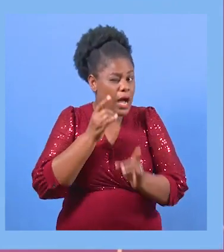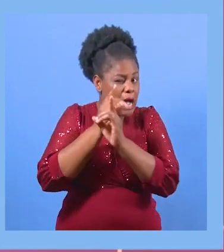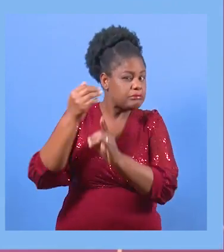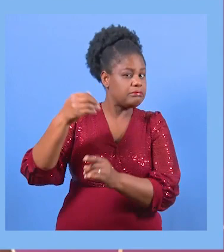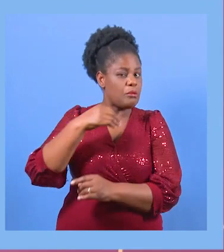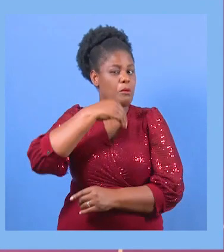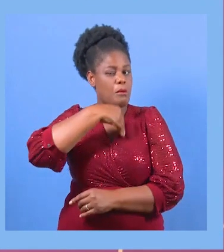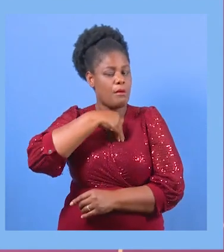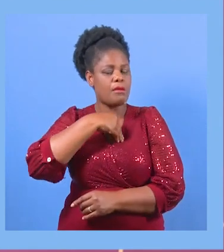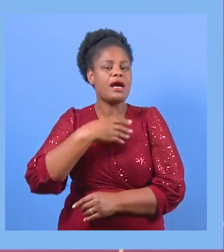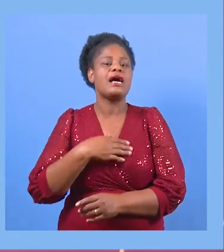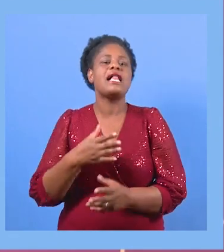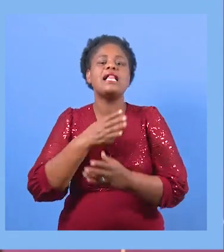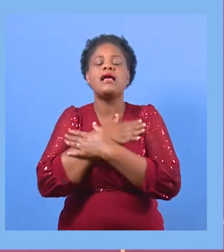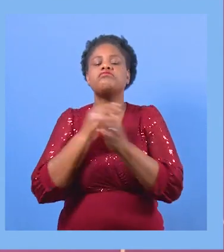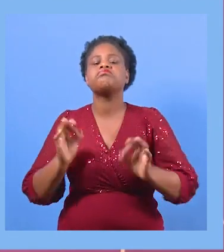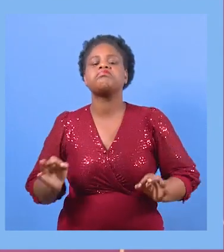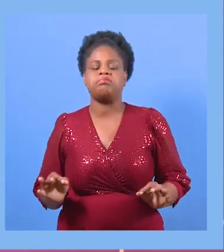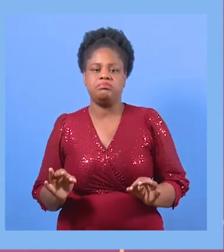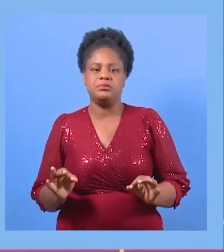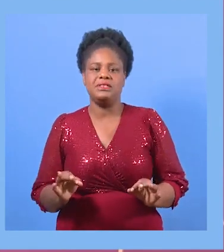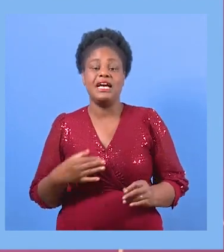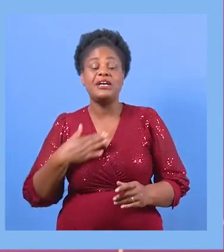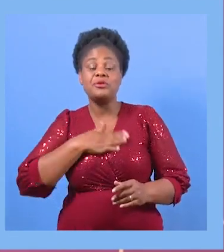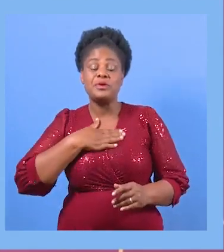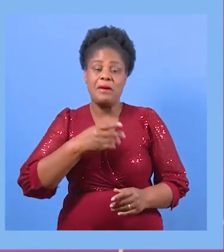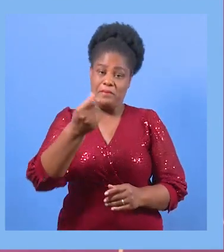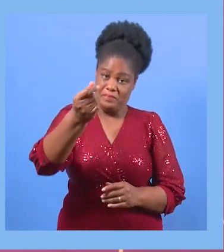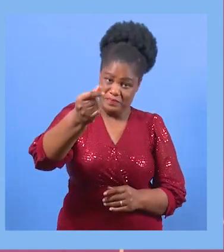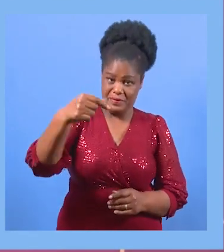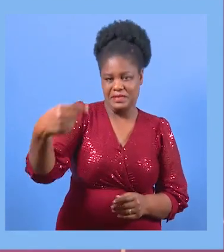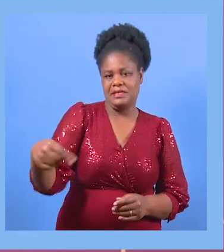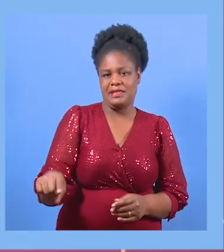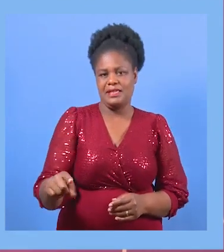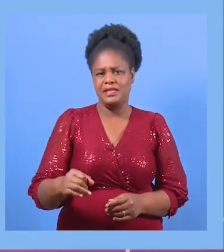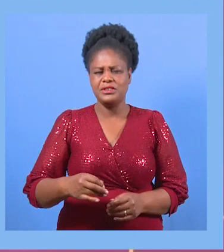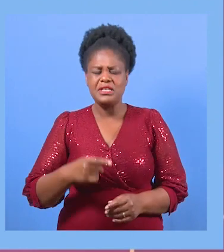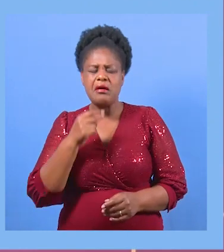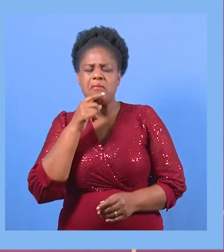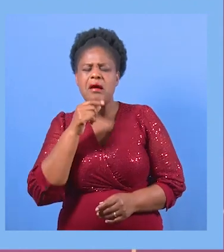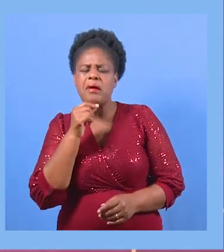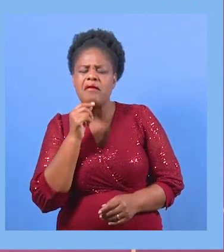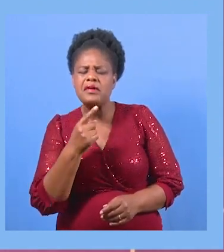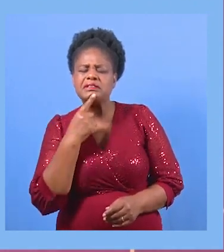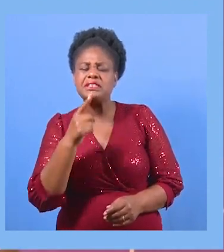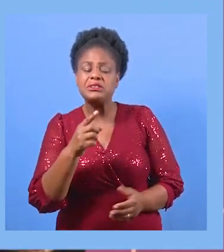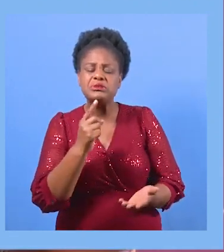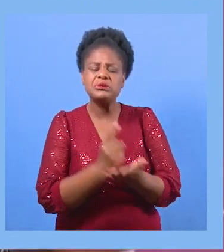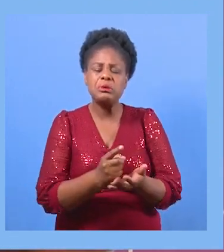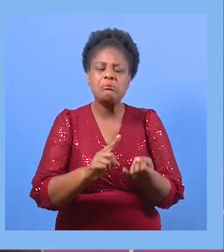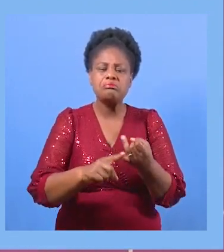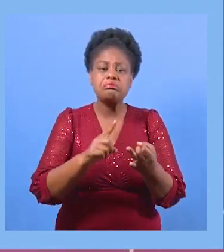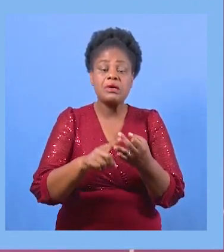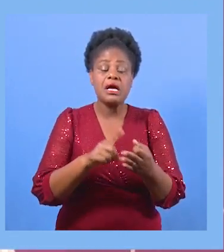nekutsuro. Ndakambobvunza mumwe achichema achiti baba vanditi. Ndikati baba vade vakanga vasina